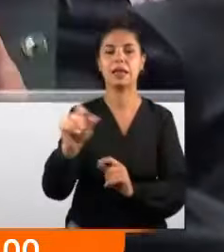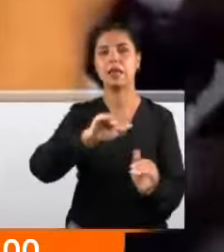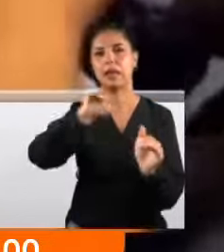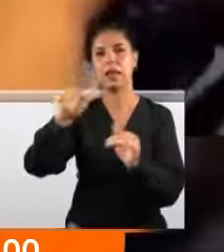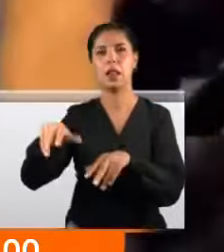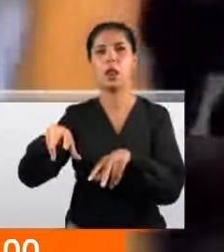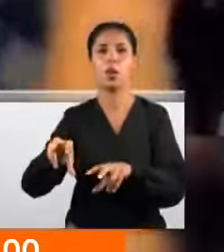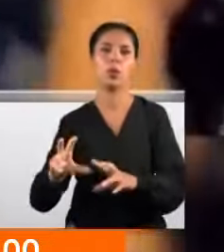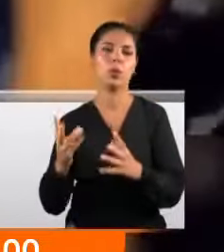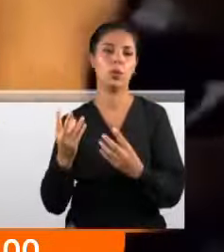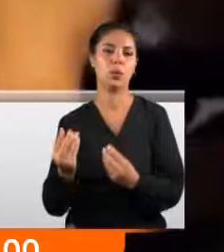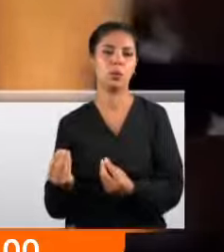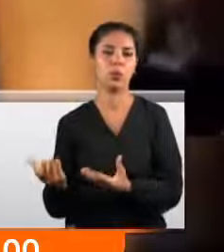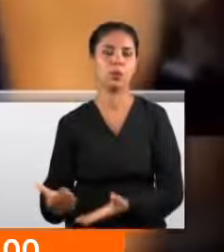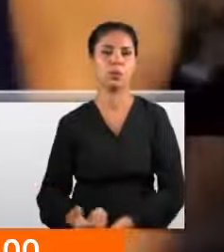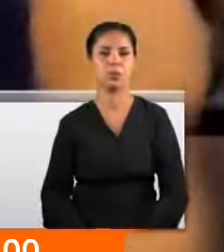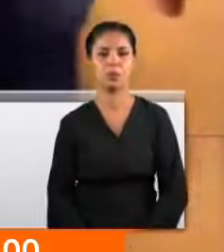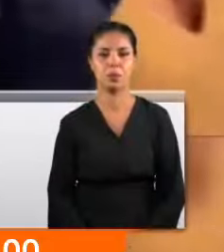oturdu.